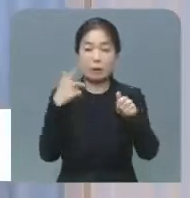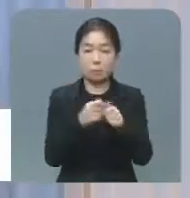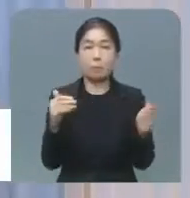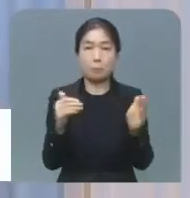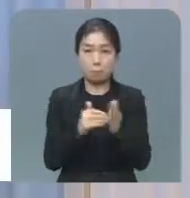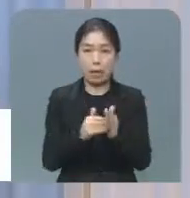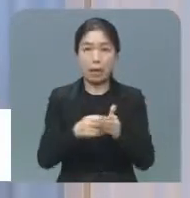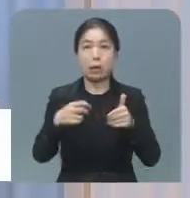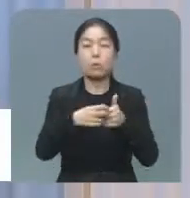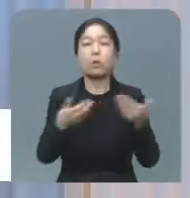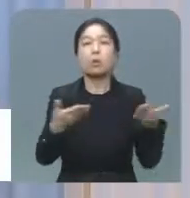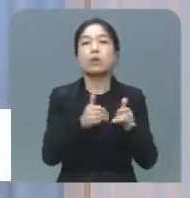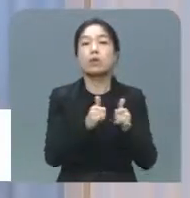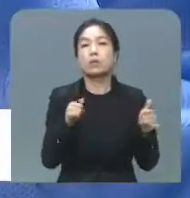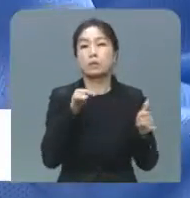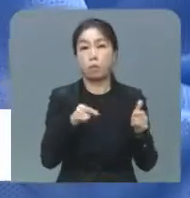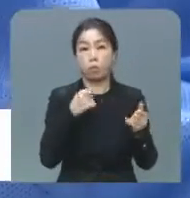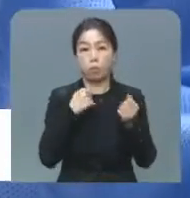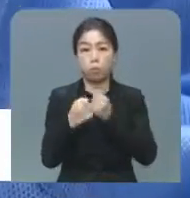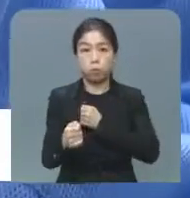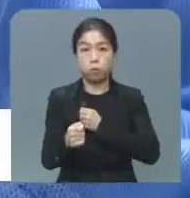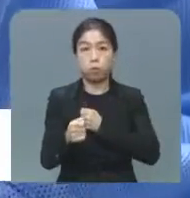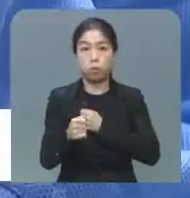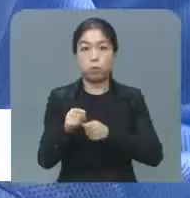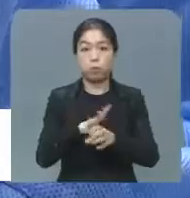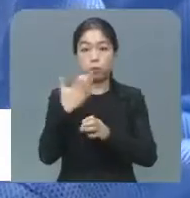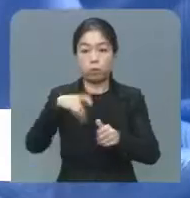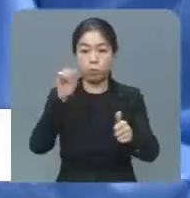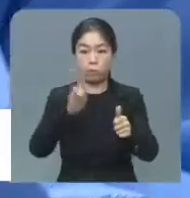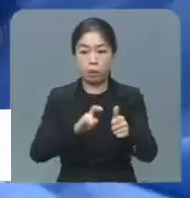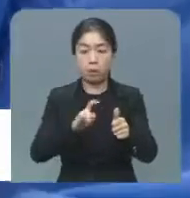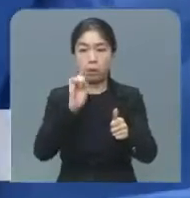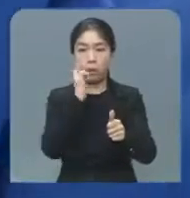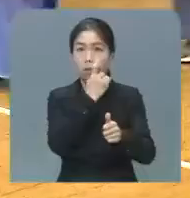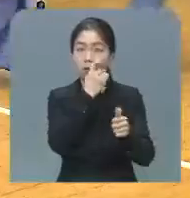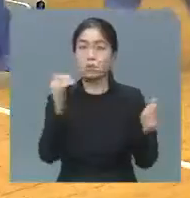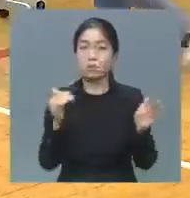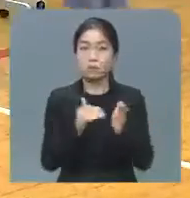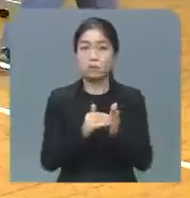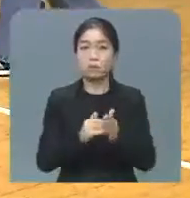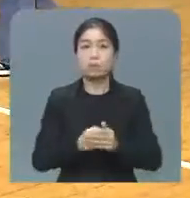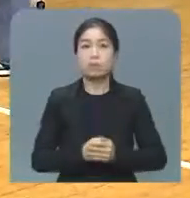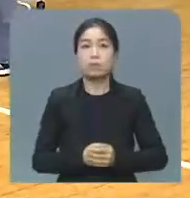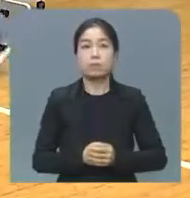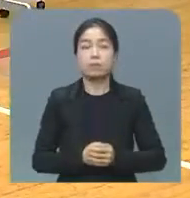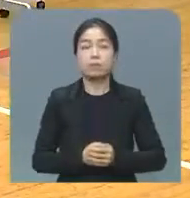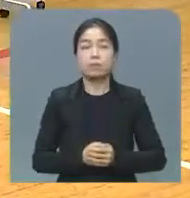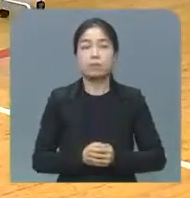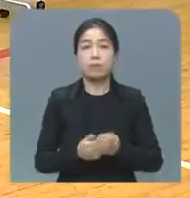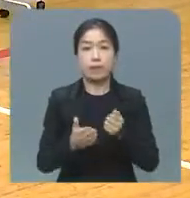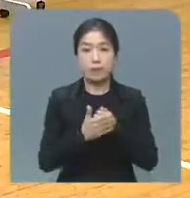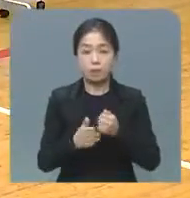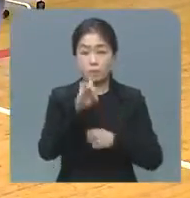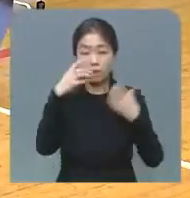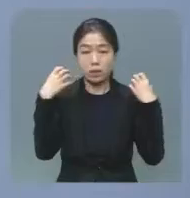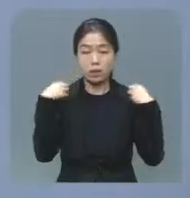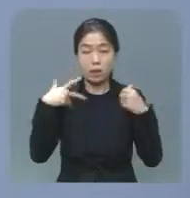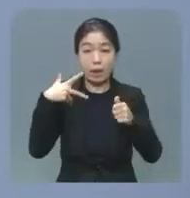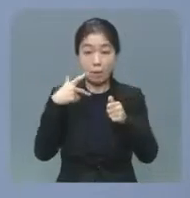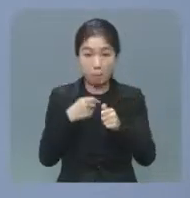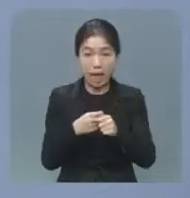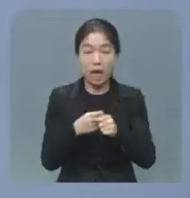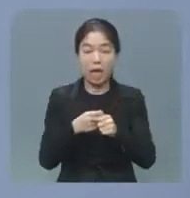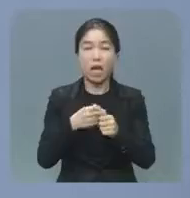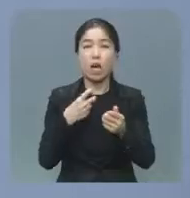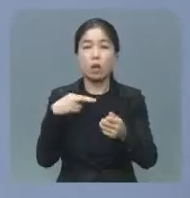의료기관 종사자 였는데도 코로나 1 9 에 감염된 것으로 파악됐습니다 방역당국은 백신을 접종